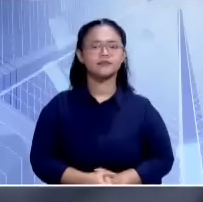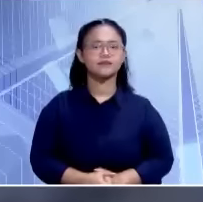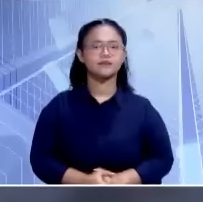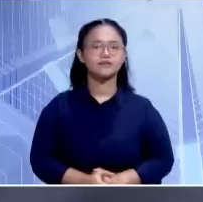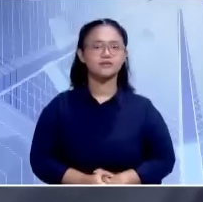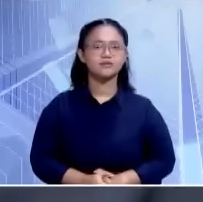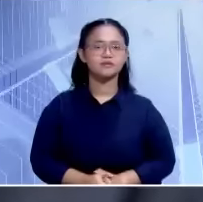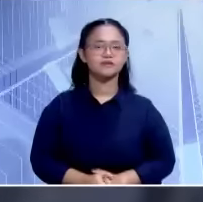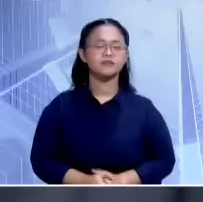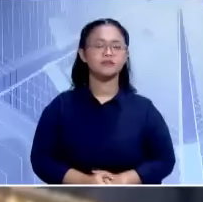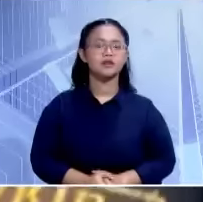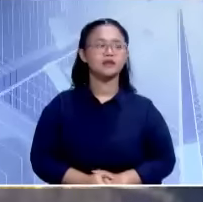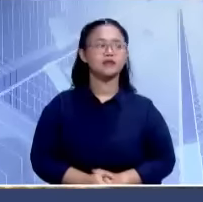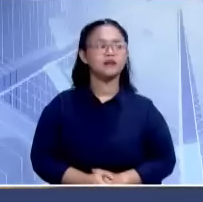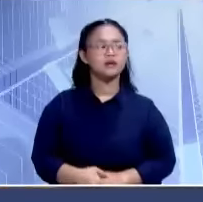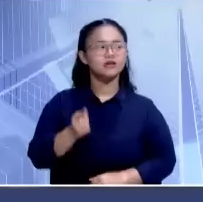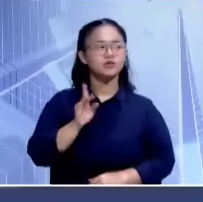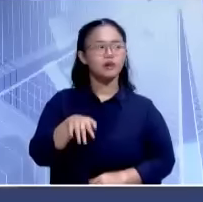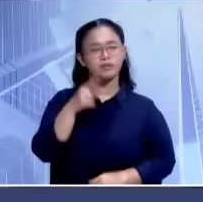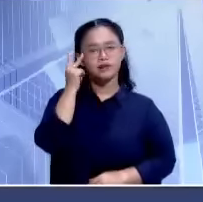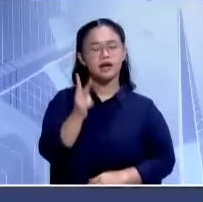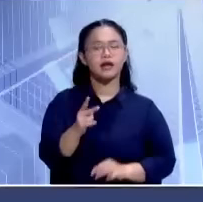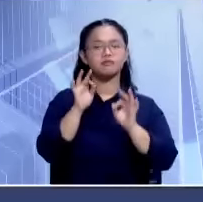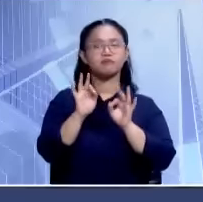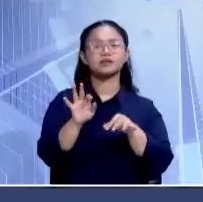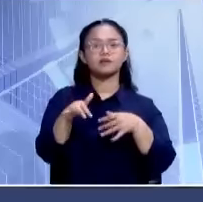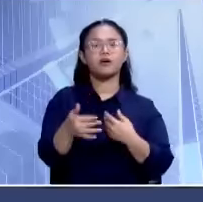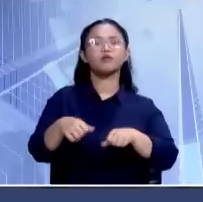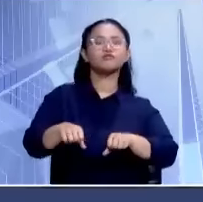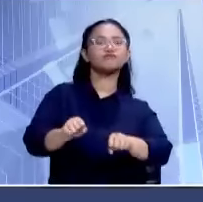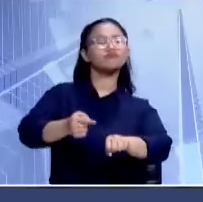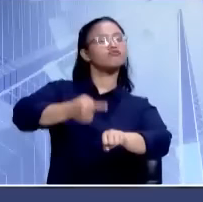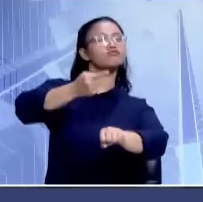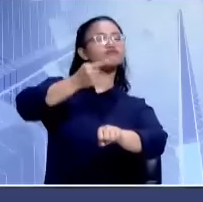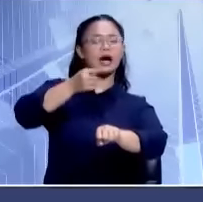pas dicegah polisinya itu dia kabur, karena memang nggak pakai helm.